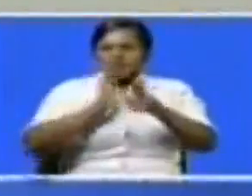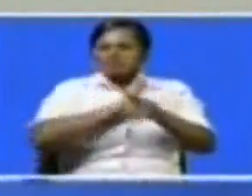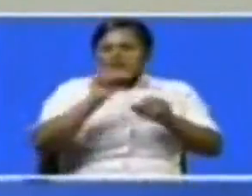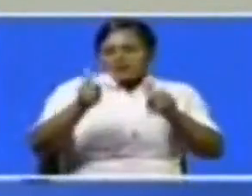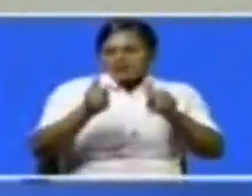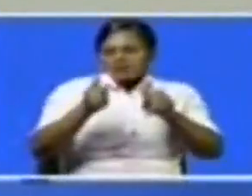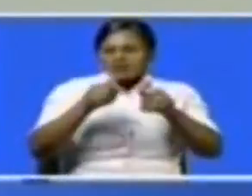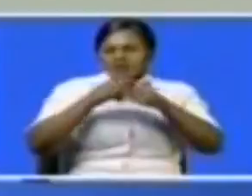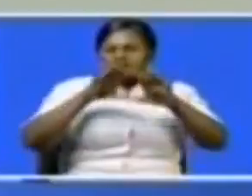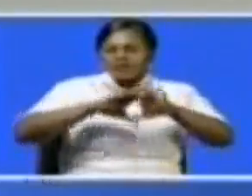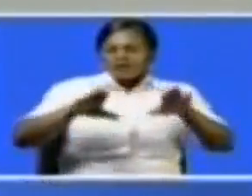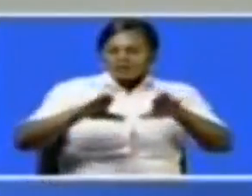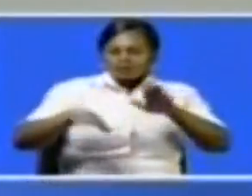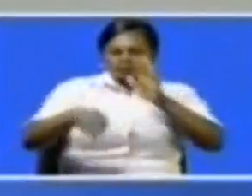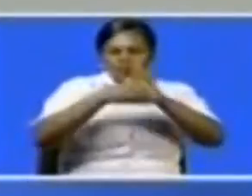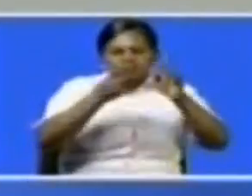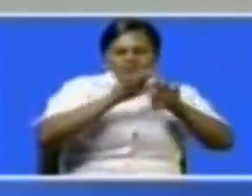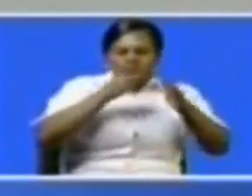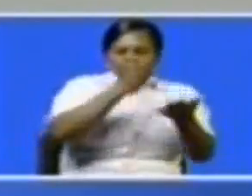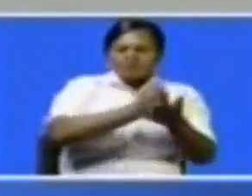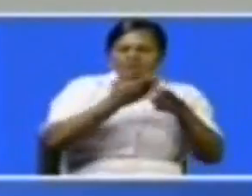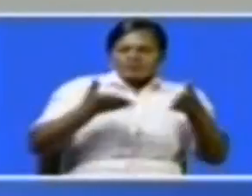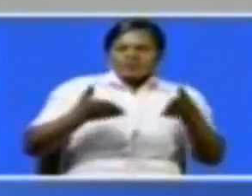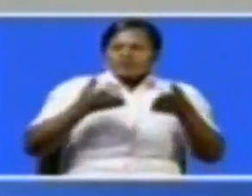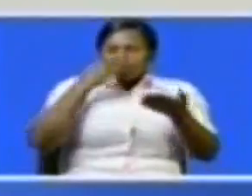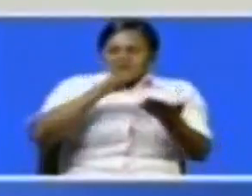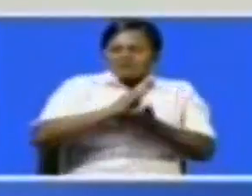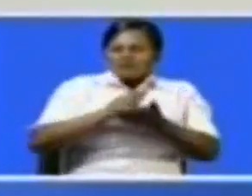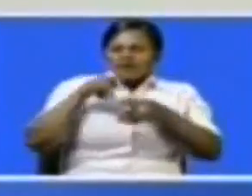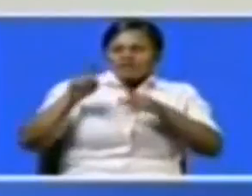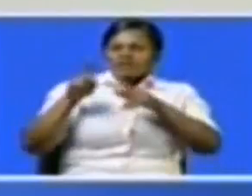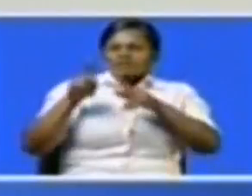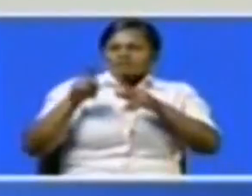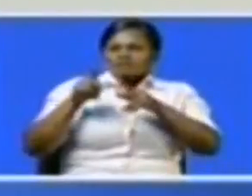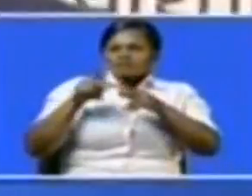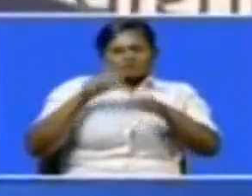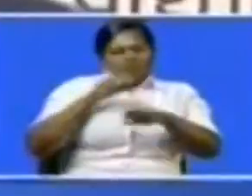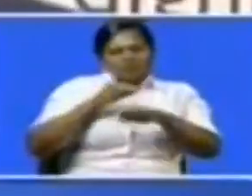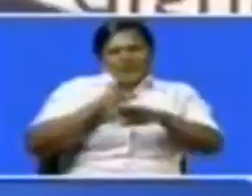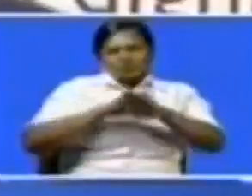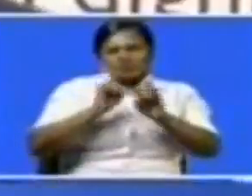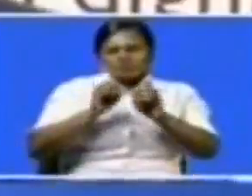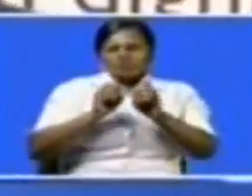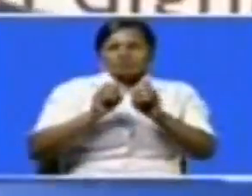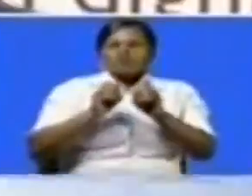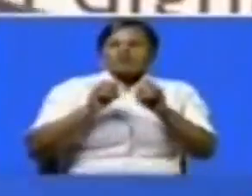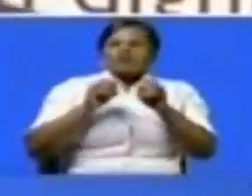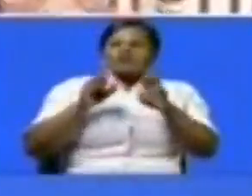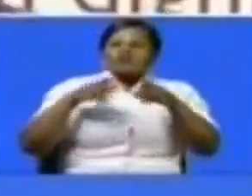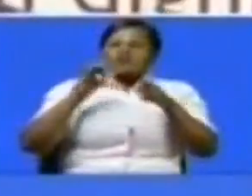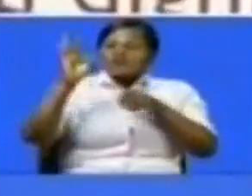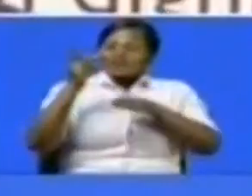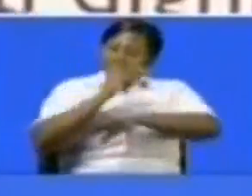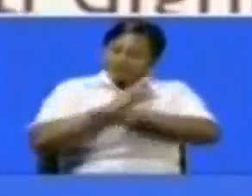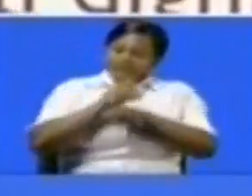wengine kwenye tume ya ardhi waondoke ofisini mara moja kwa misingi kwamba maadili yao yameingia doa. And we are going to give them